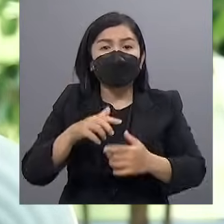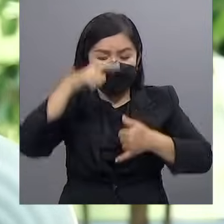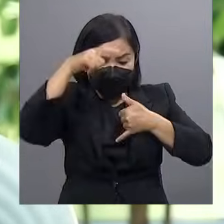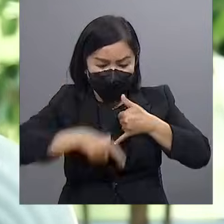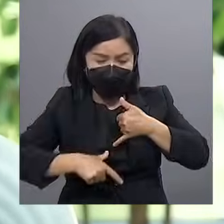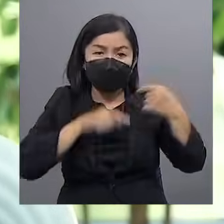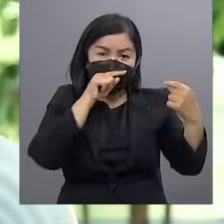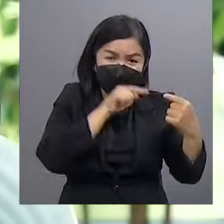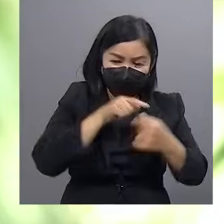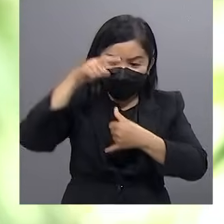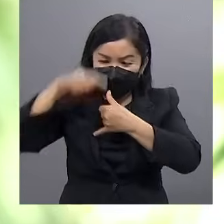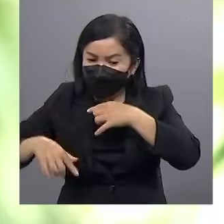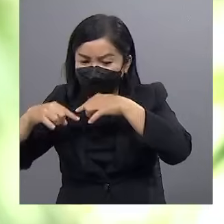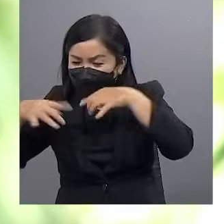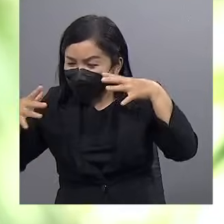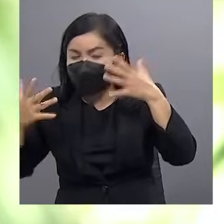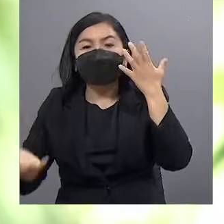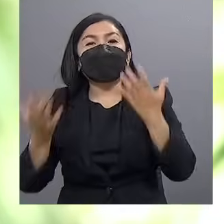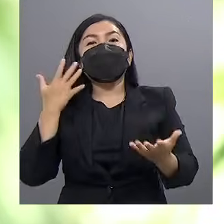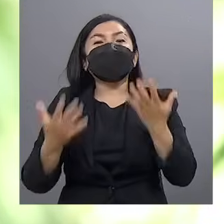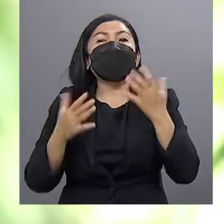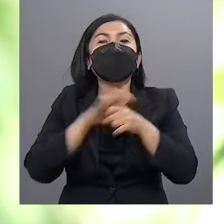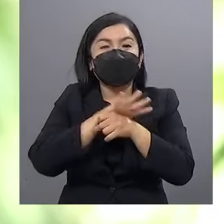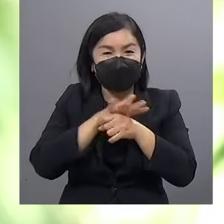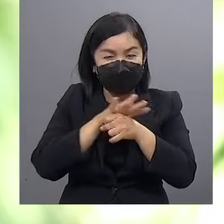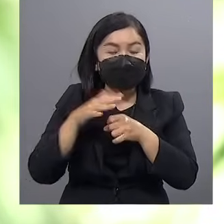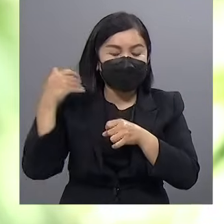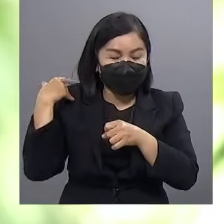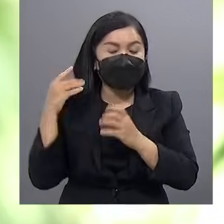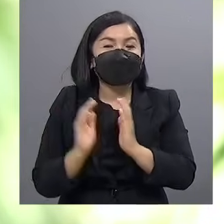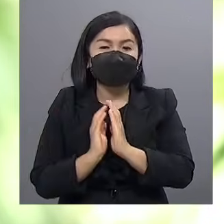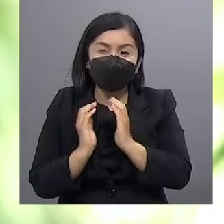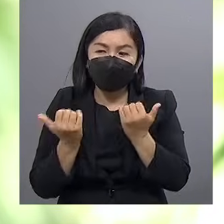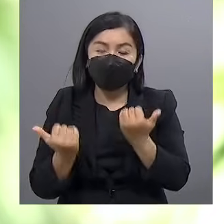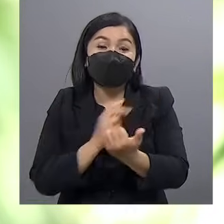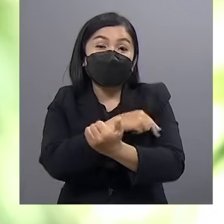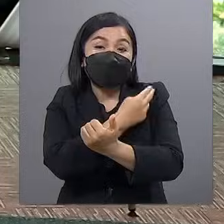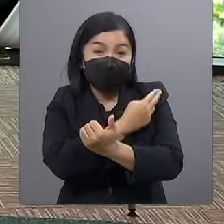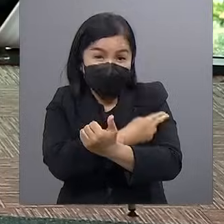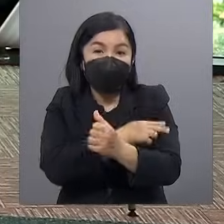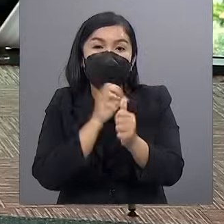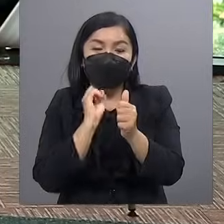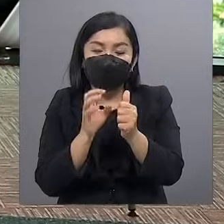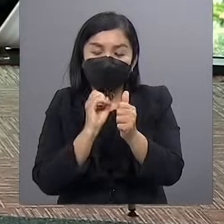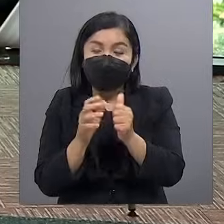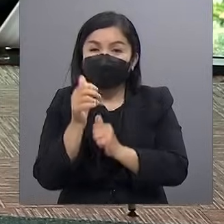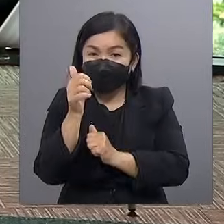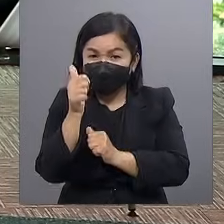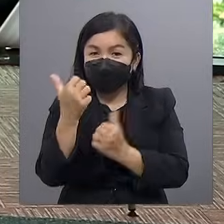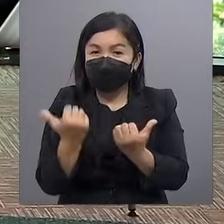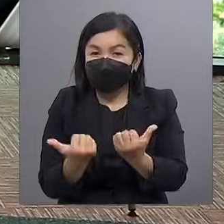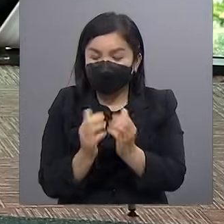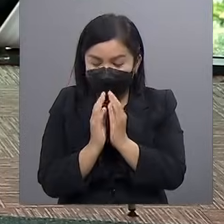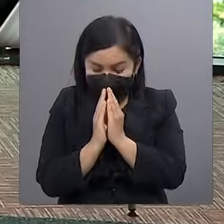และจีนยังไงให้พอดีไม่ขาดไม่ต้องขอบคุณนายค่าเกษฎาเซรามโค้ชนะคะที่มาให้คำแนะนำดีๆด้วยค่ะขอบคุณมากค่ะนะครับ